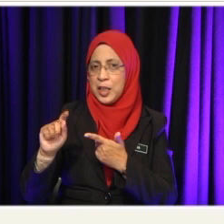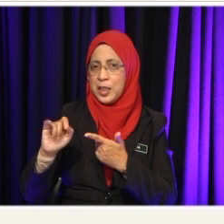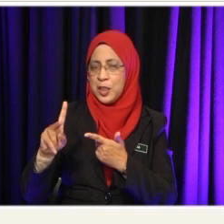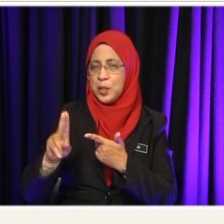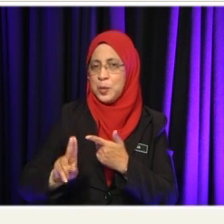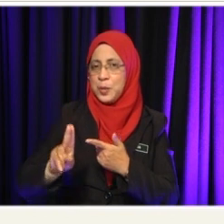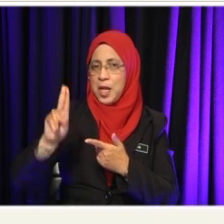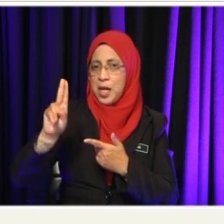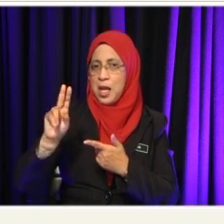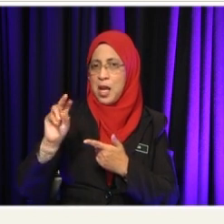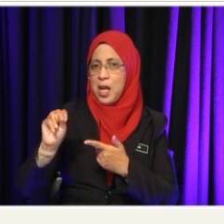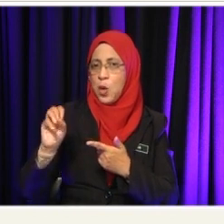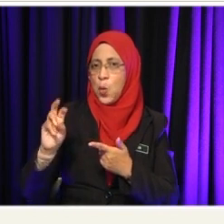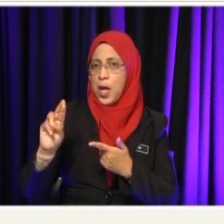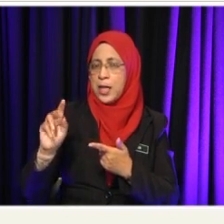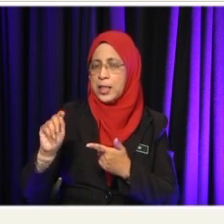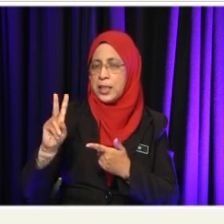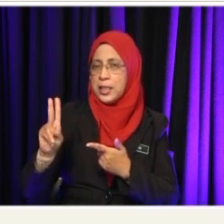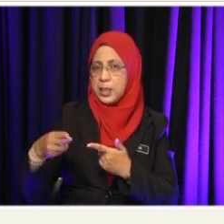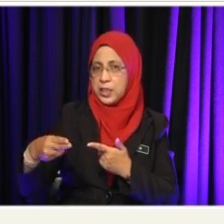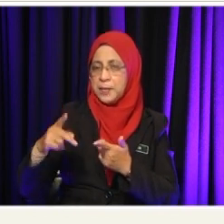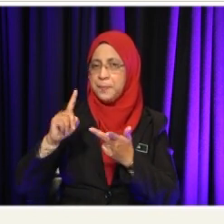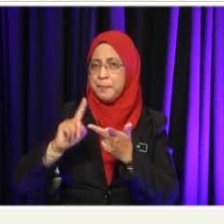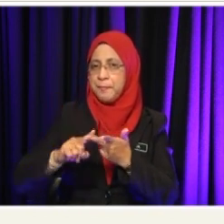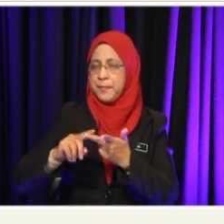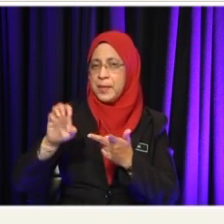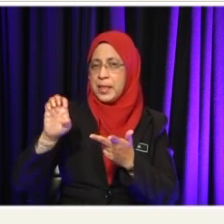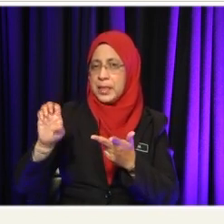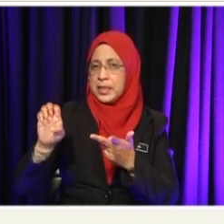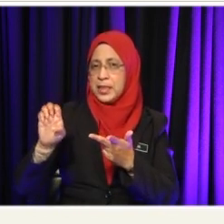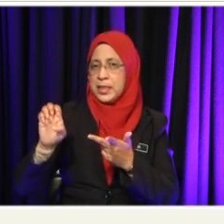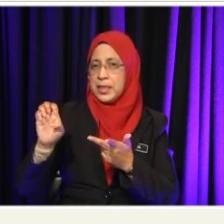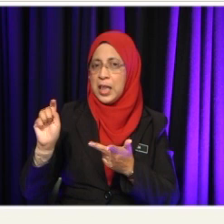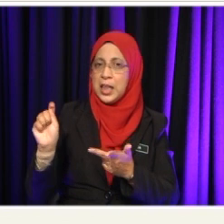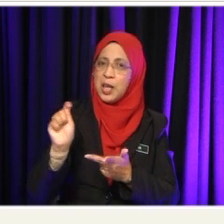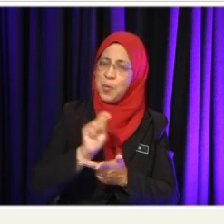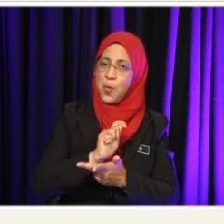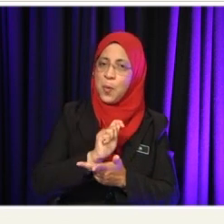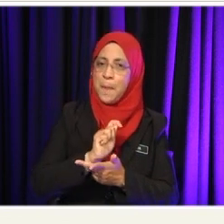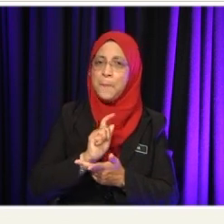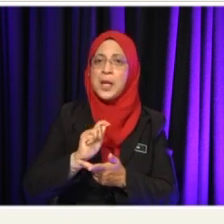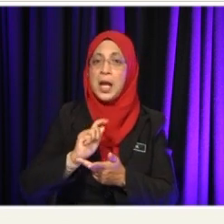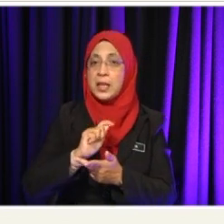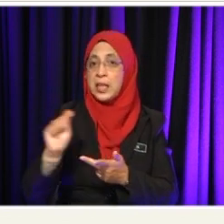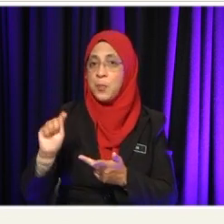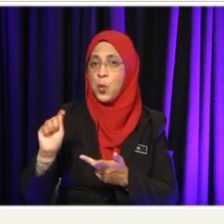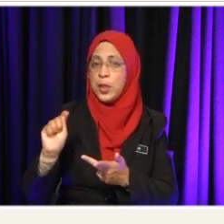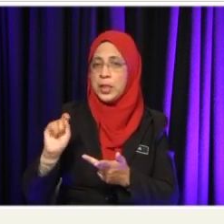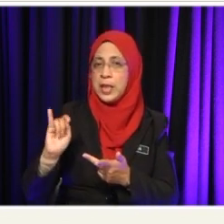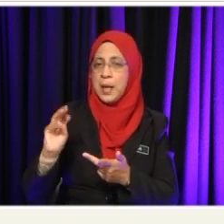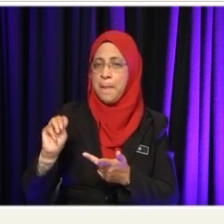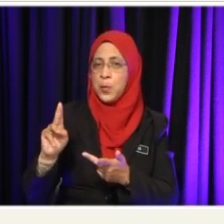betul dan juga I mewakili is ataupun Timor maksudnya dia berada di